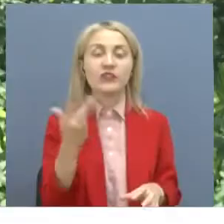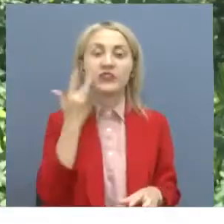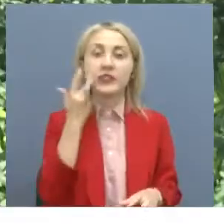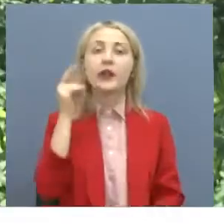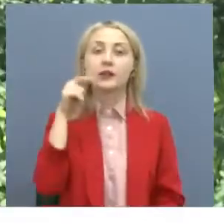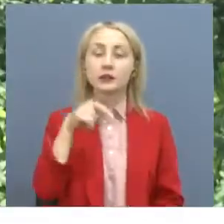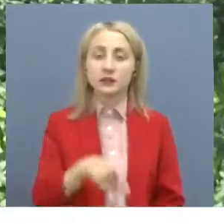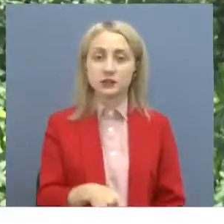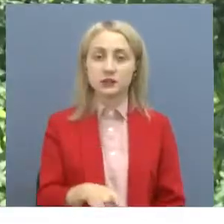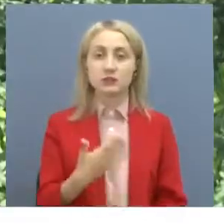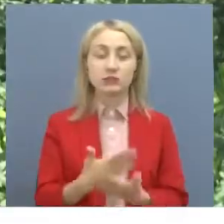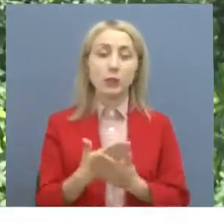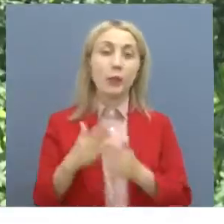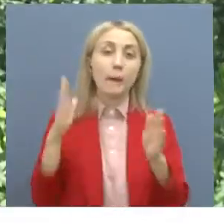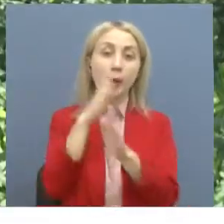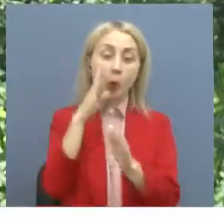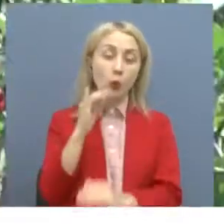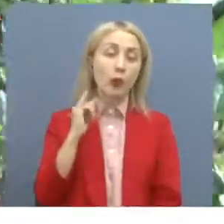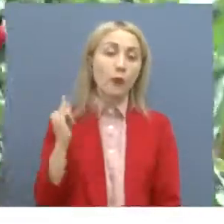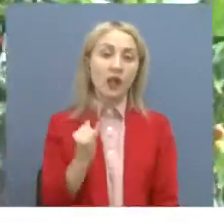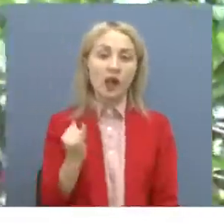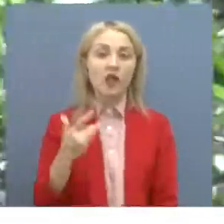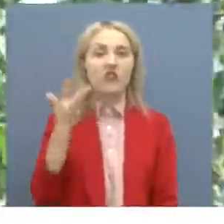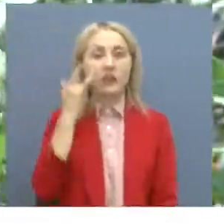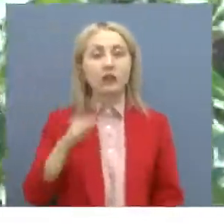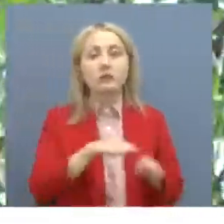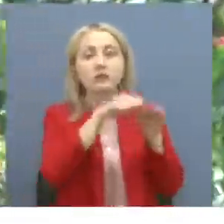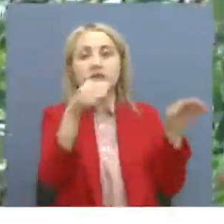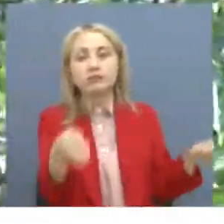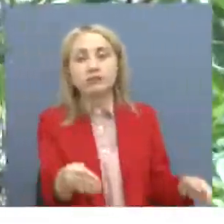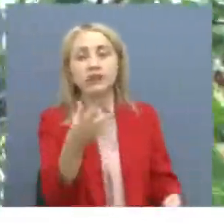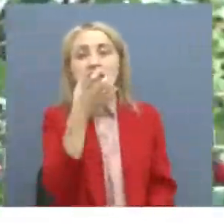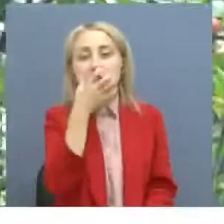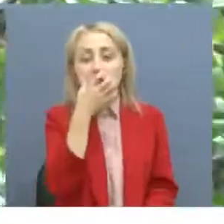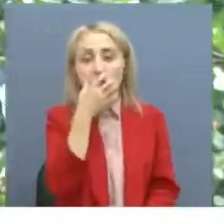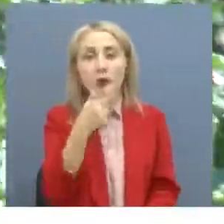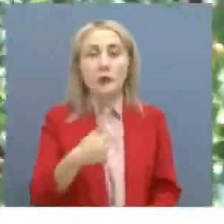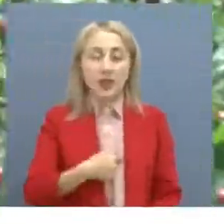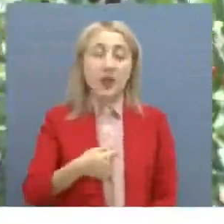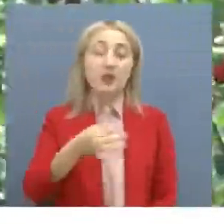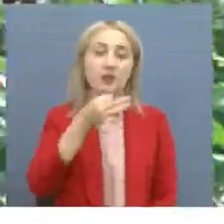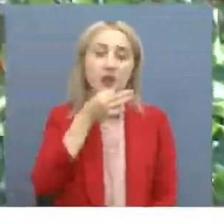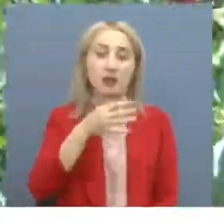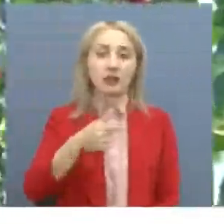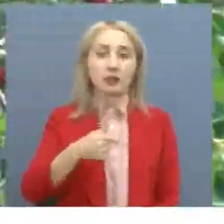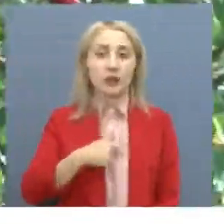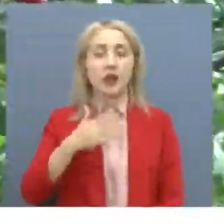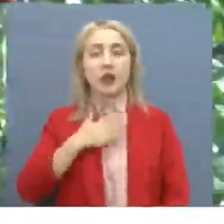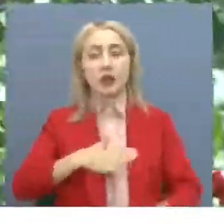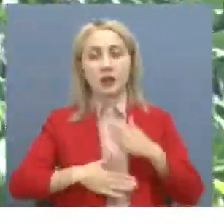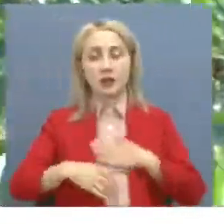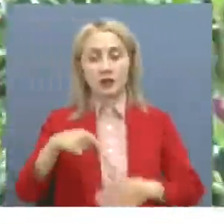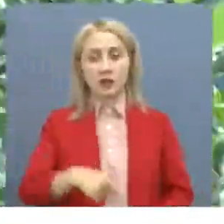өте көп. Қарақат, таңқурай, шие жайқалып тұр. Вирустан қашып осында келдік. Осылайша адамдар көп жүрмейтін